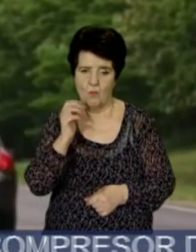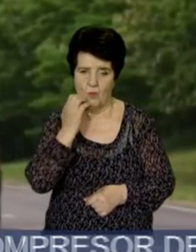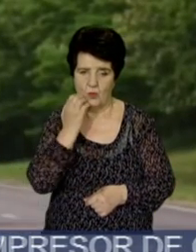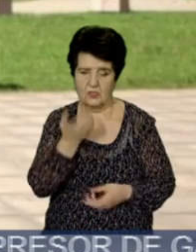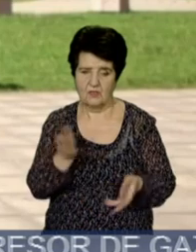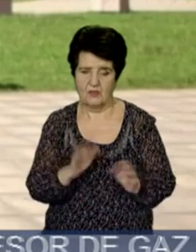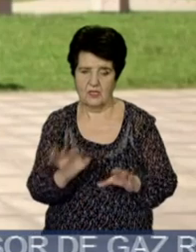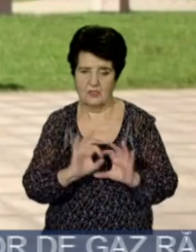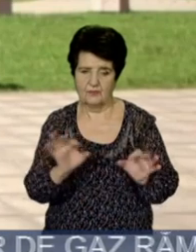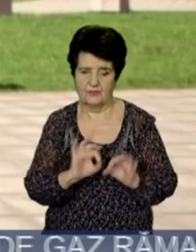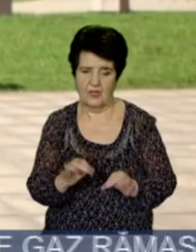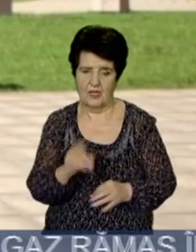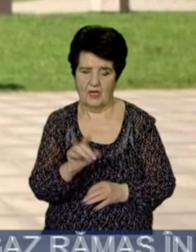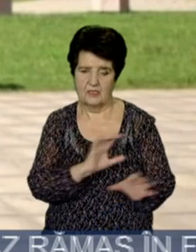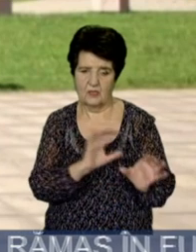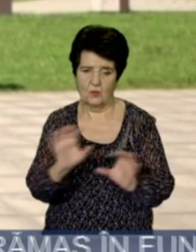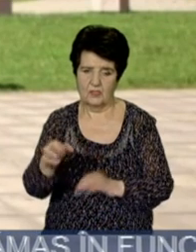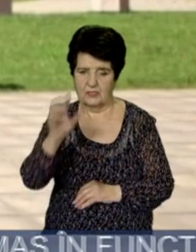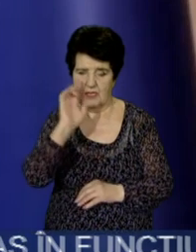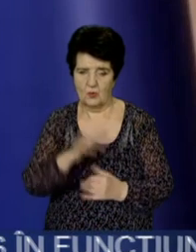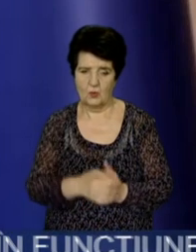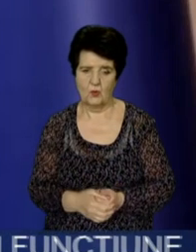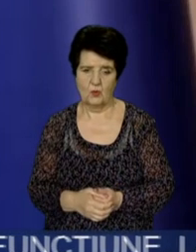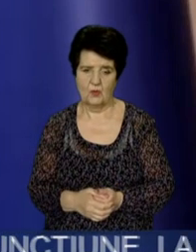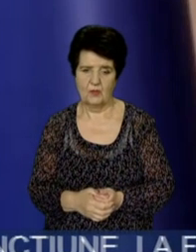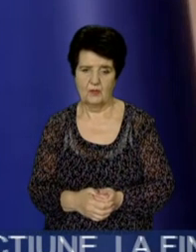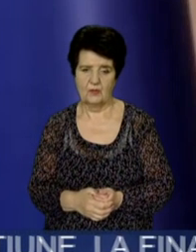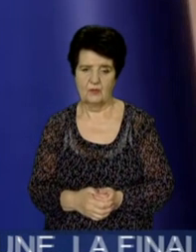mai amenințătoare la adresa securității statului.